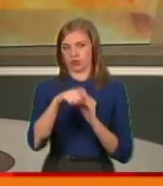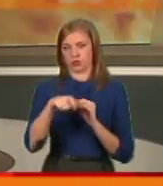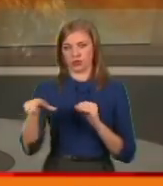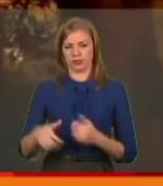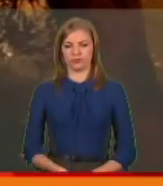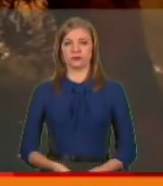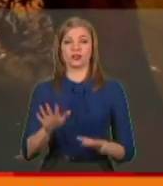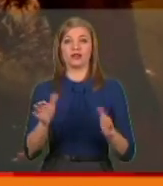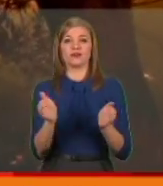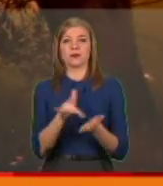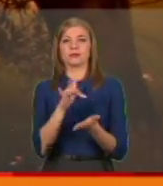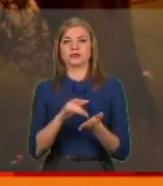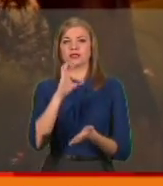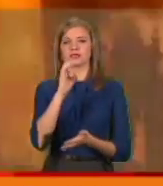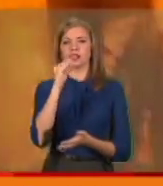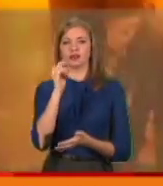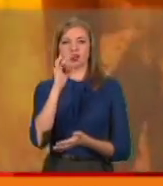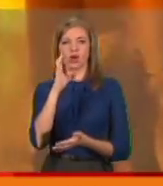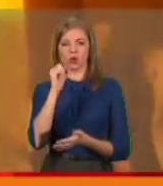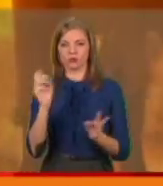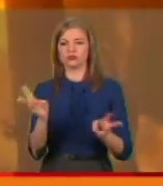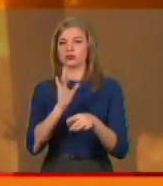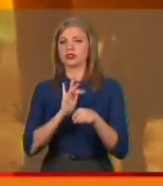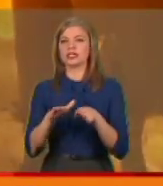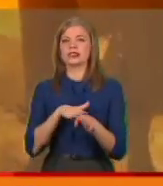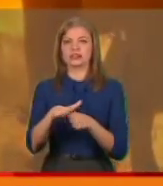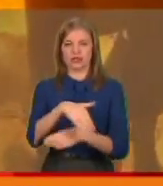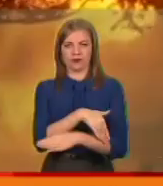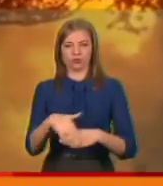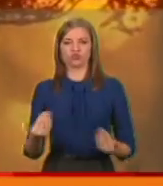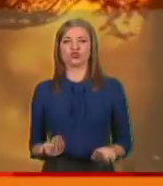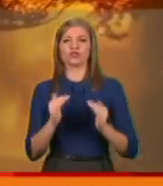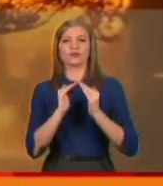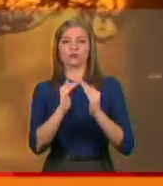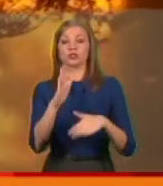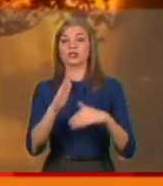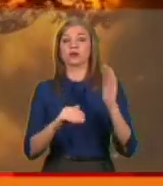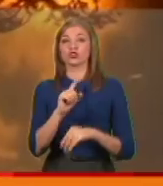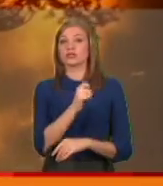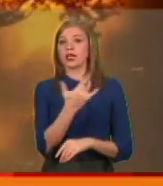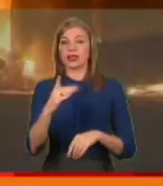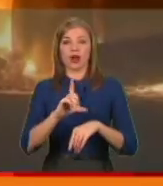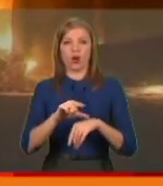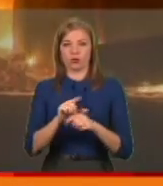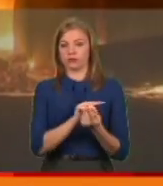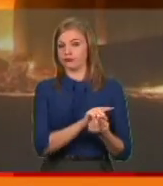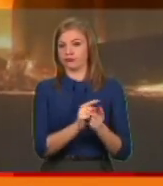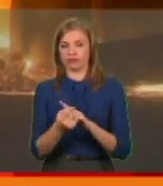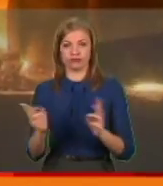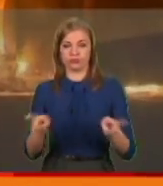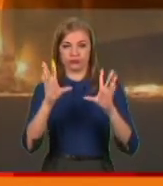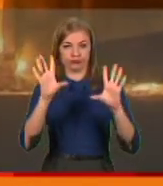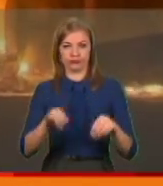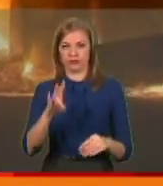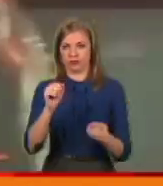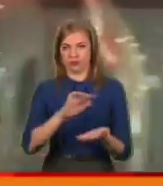людей. У містечку Санта-Роса вогонь знищив цілі вулиці. Житлові будинки буквально за кілька годин перетворилися на